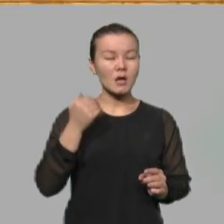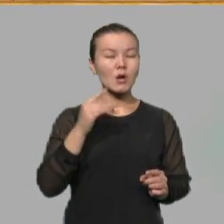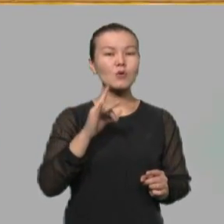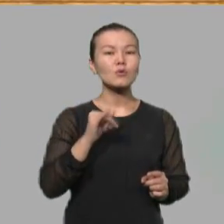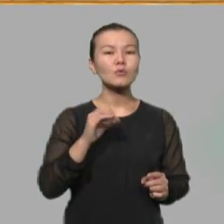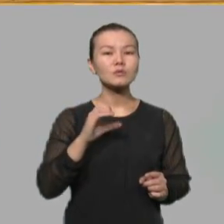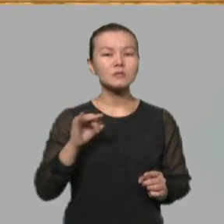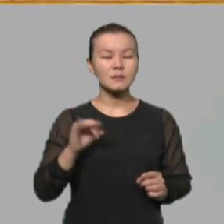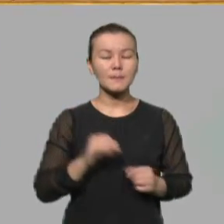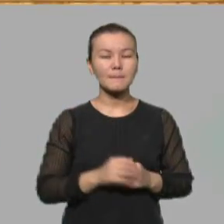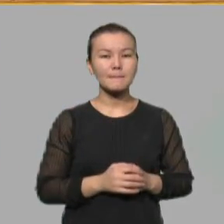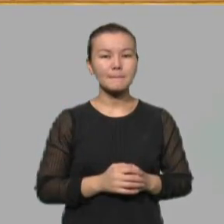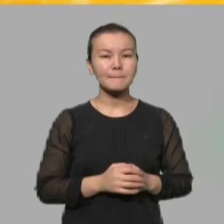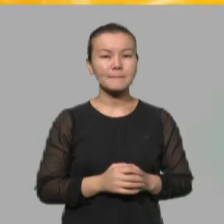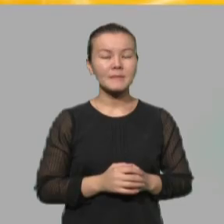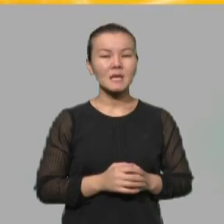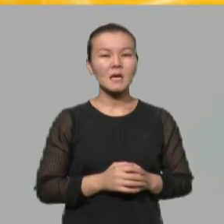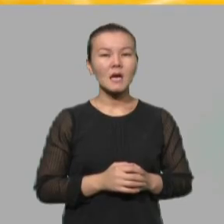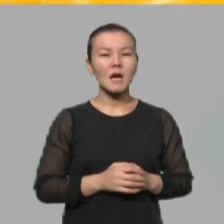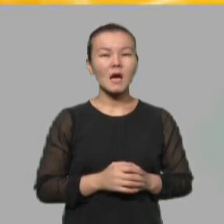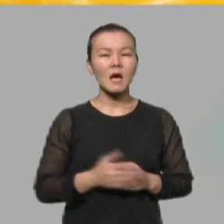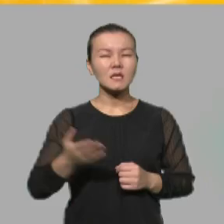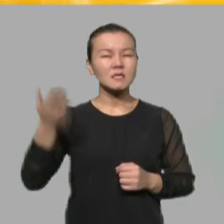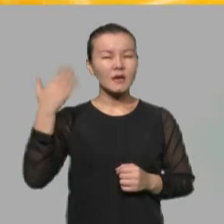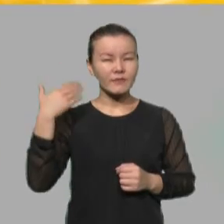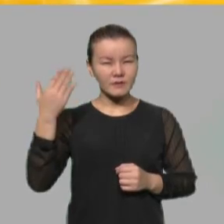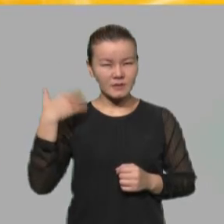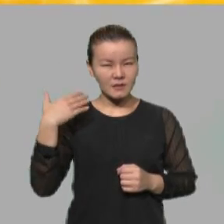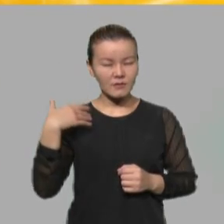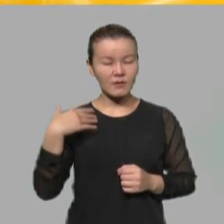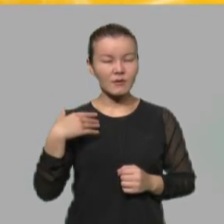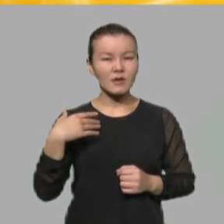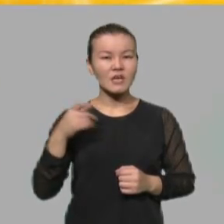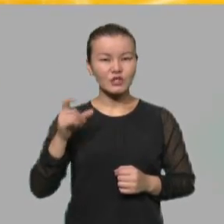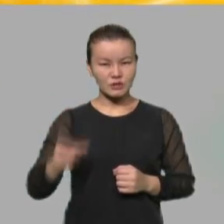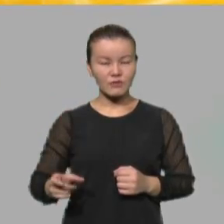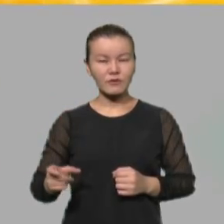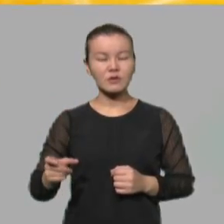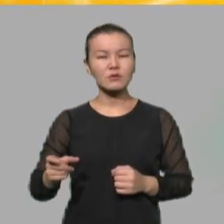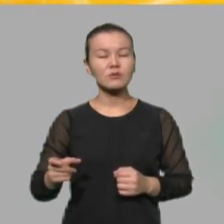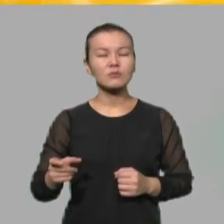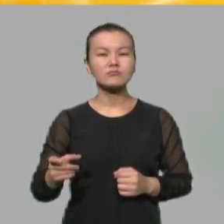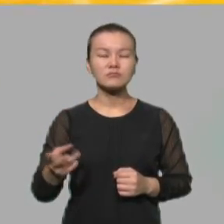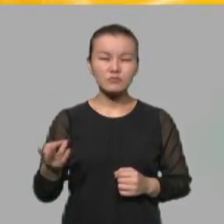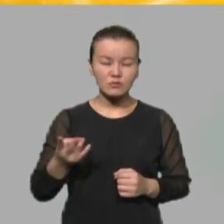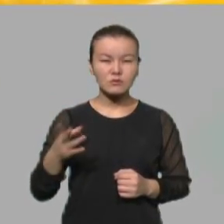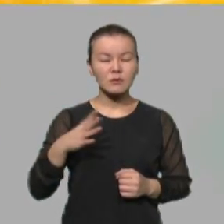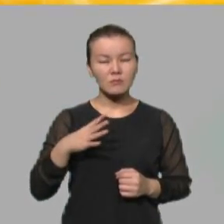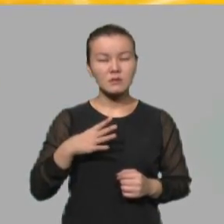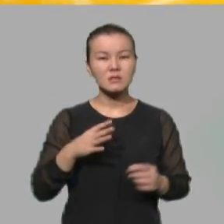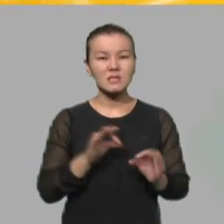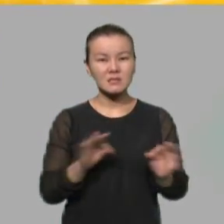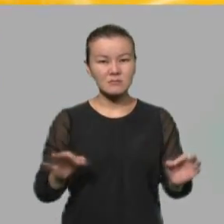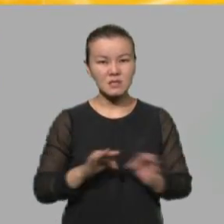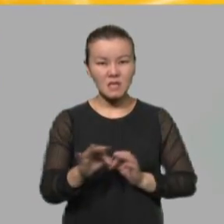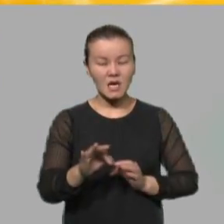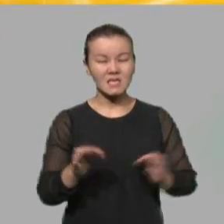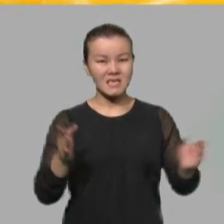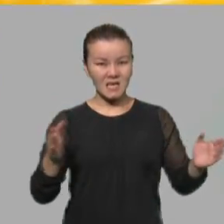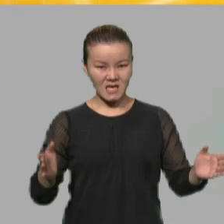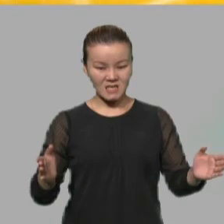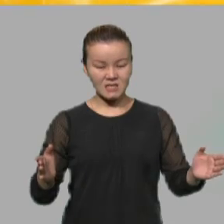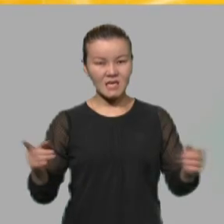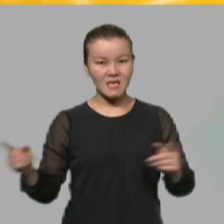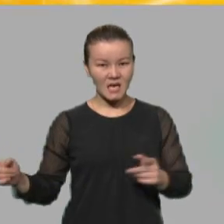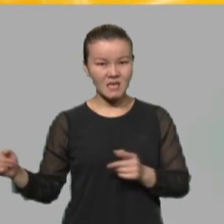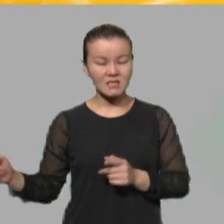использовали на Руси. С незапамятных времен человеку приходилось измерять расстояние